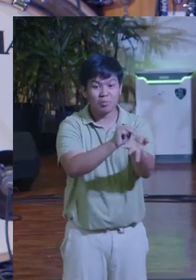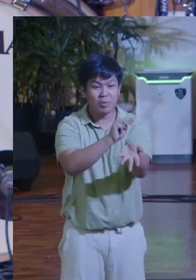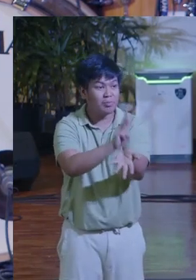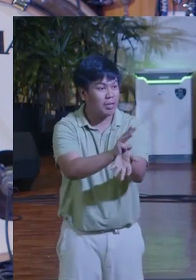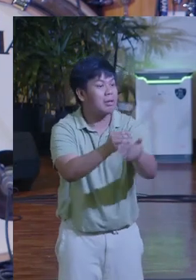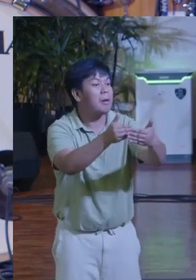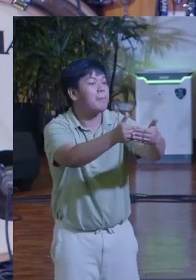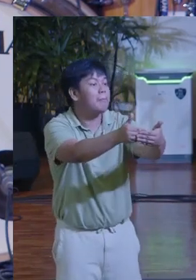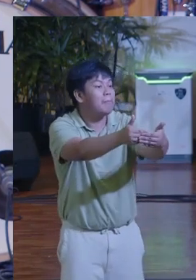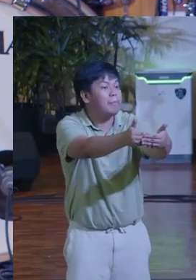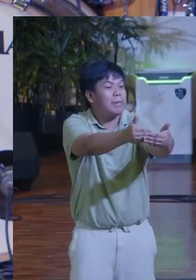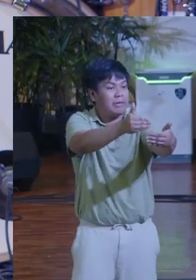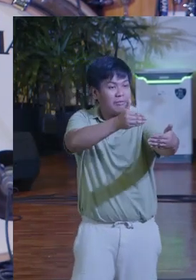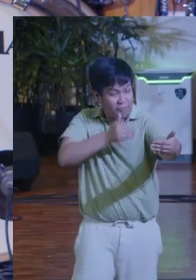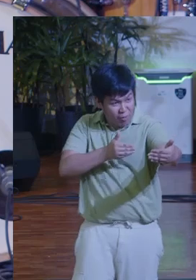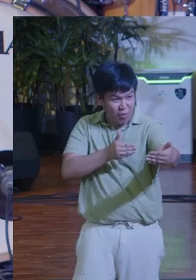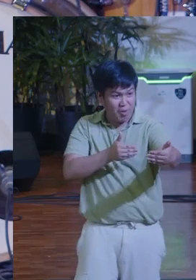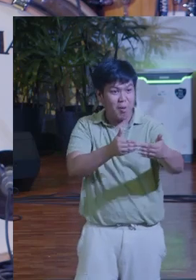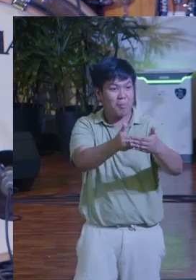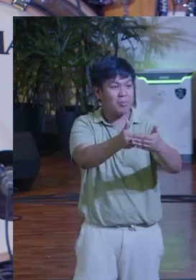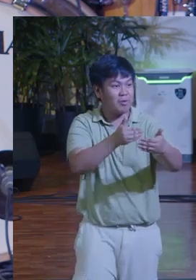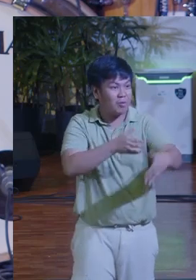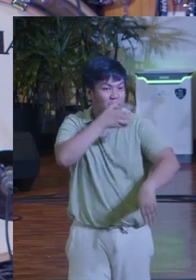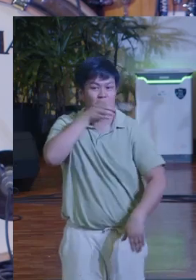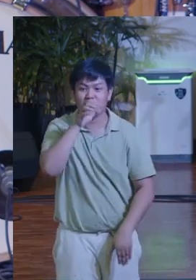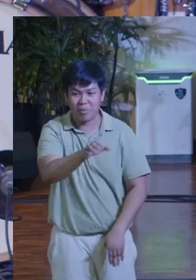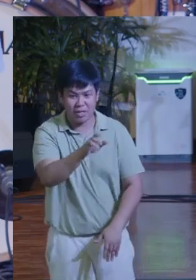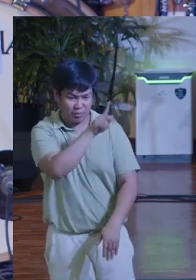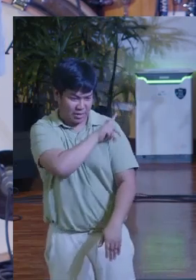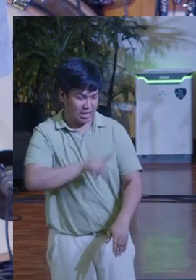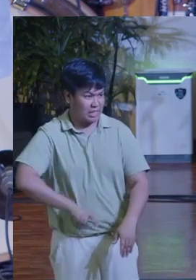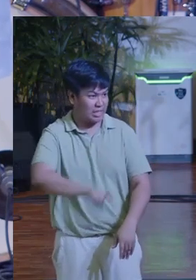na ito, o yung midwives na ginamit ni Jochebed,